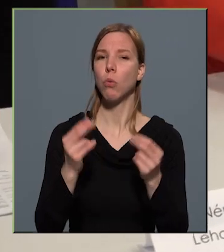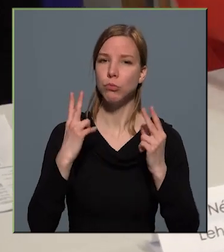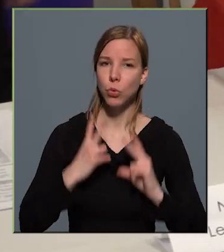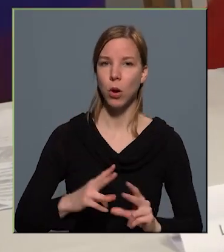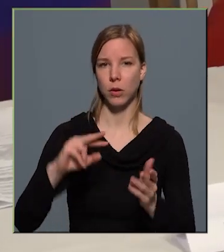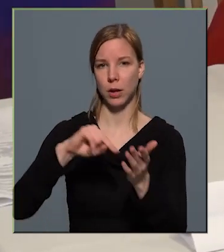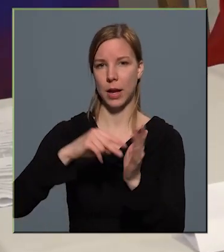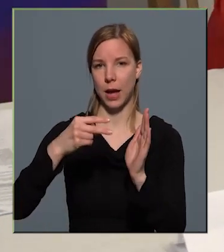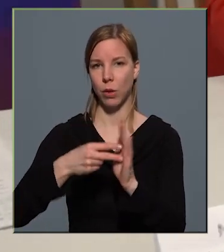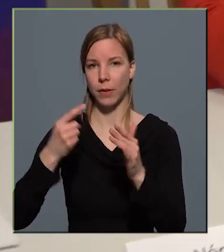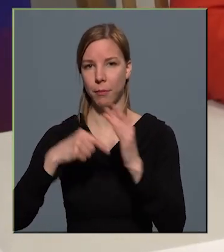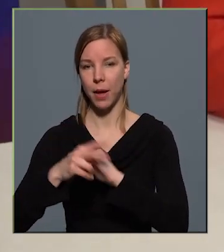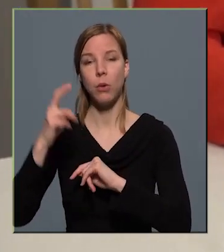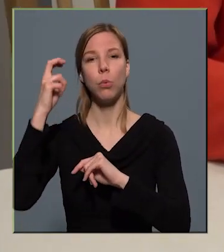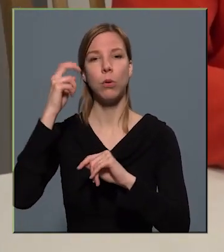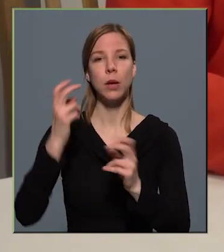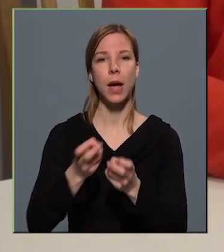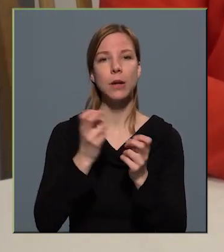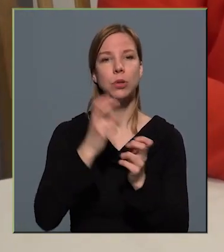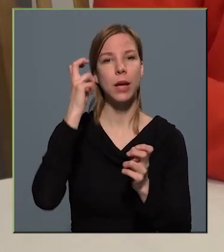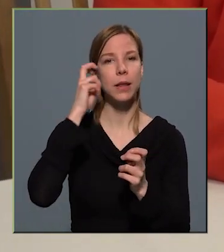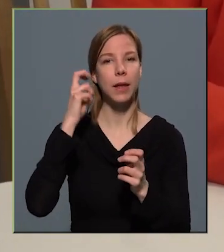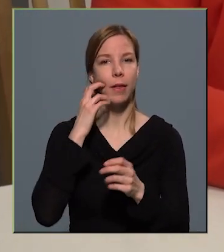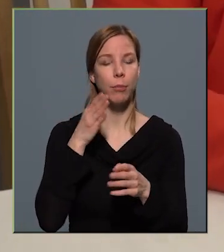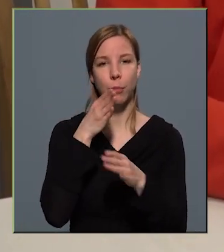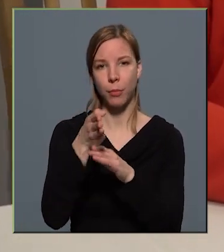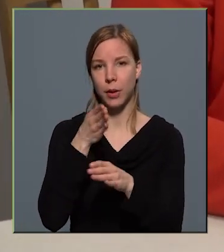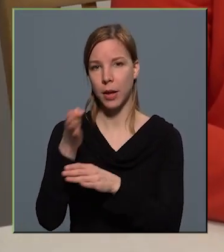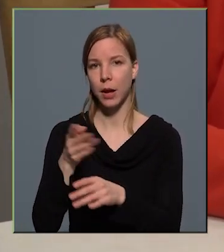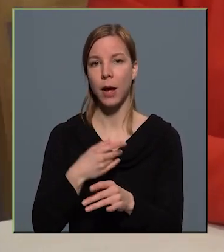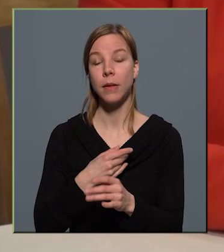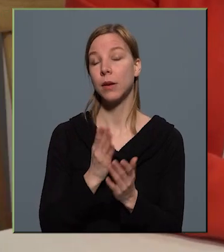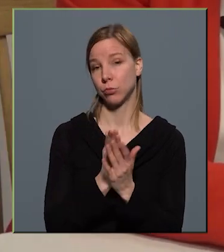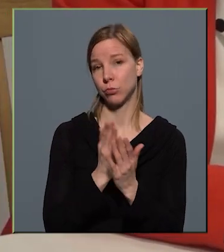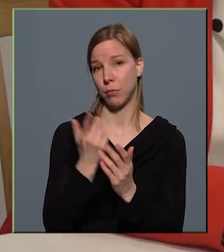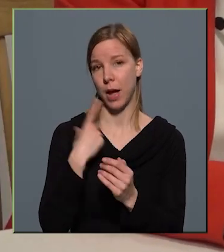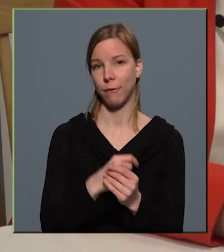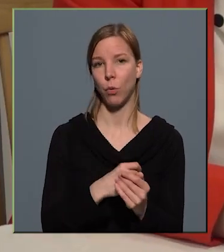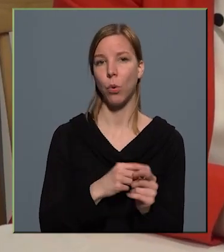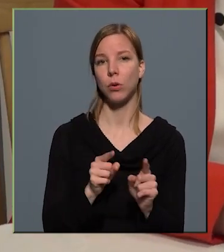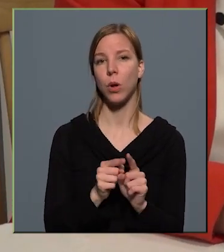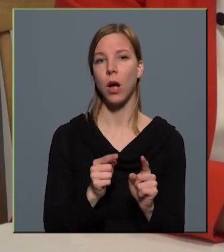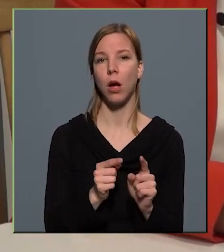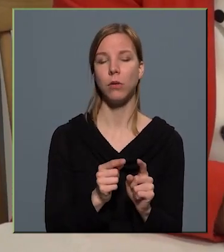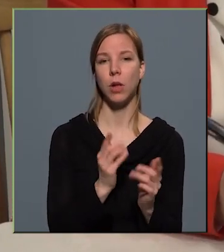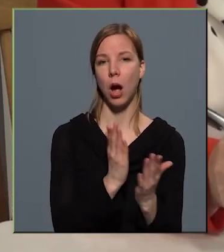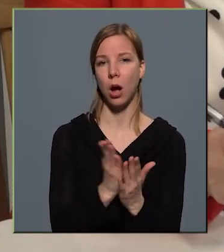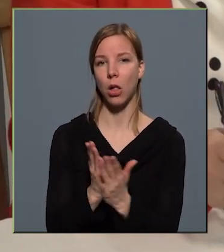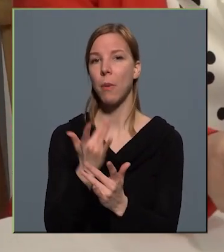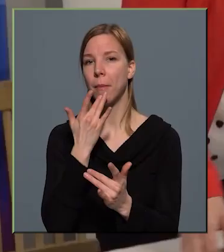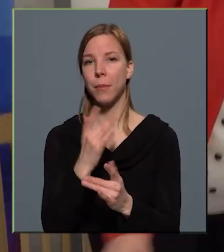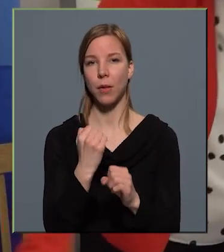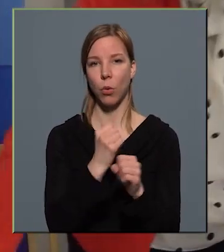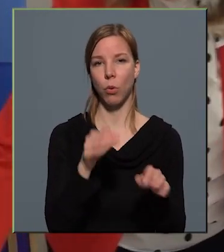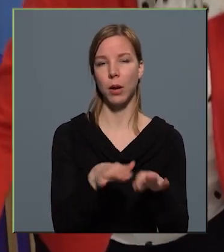meg intézményeket, és számos olyan alkalom már volt, hogy a kollégáink parkokat